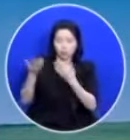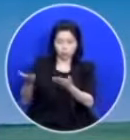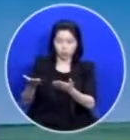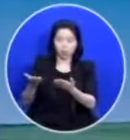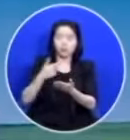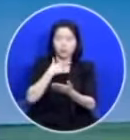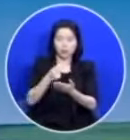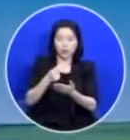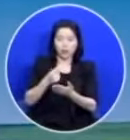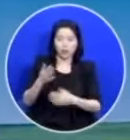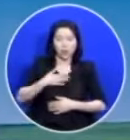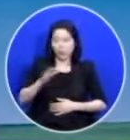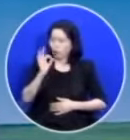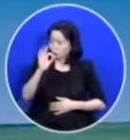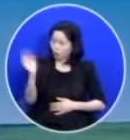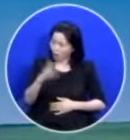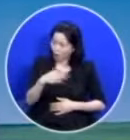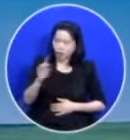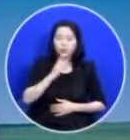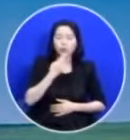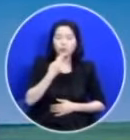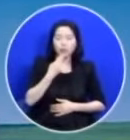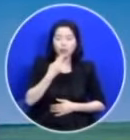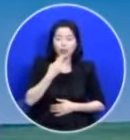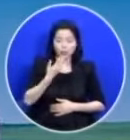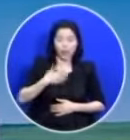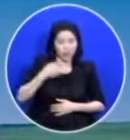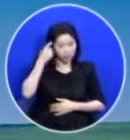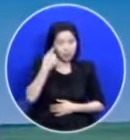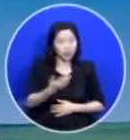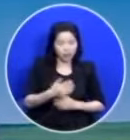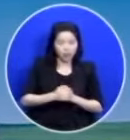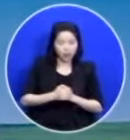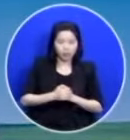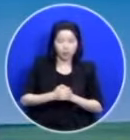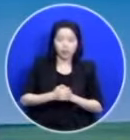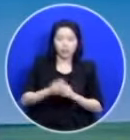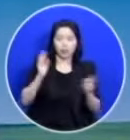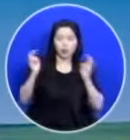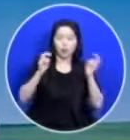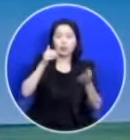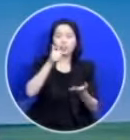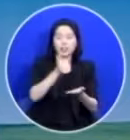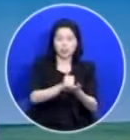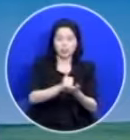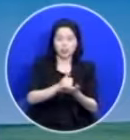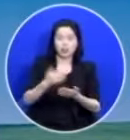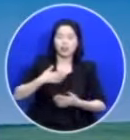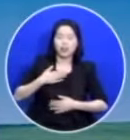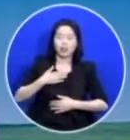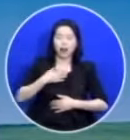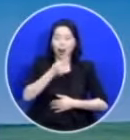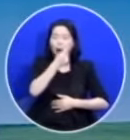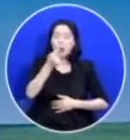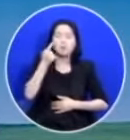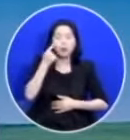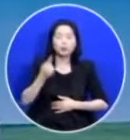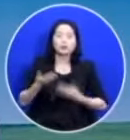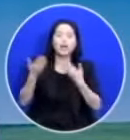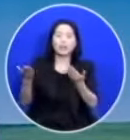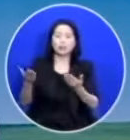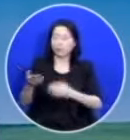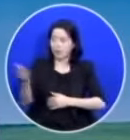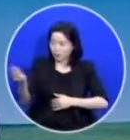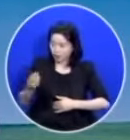않냐고 그랬더니이 사장님이 내가 우리 회사가 보증을서 대출을 받을테니 기업을 하면서